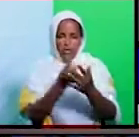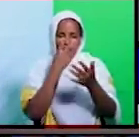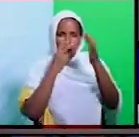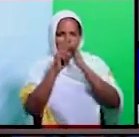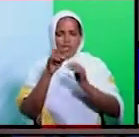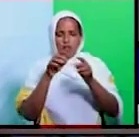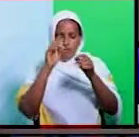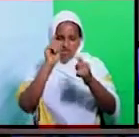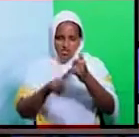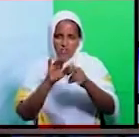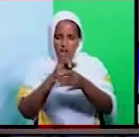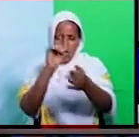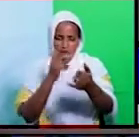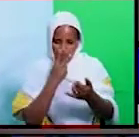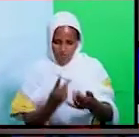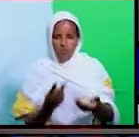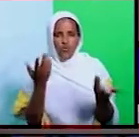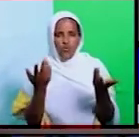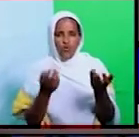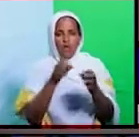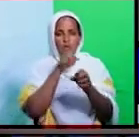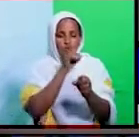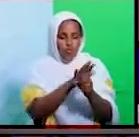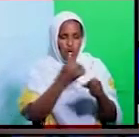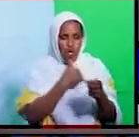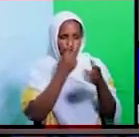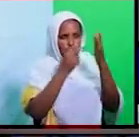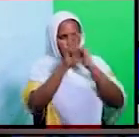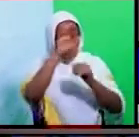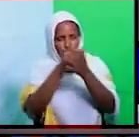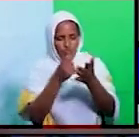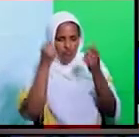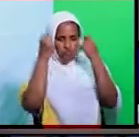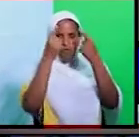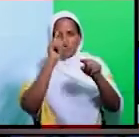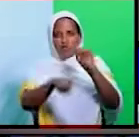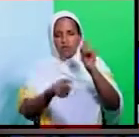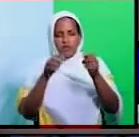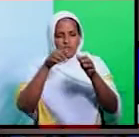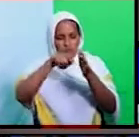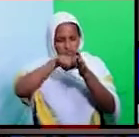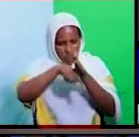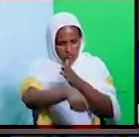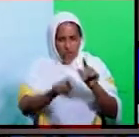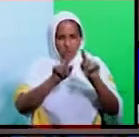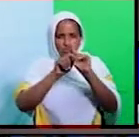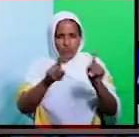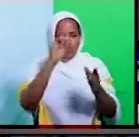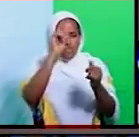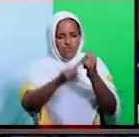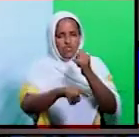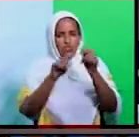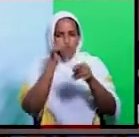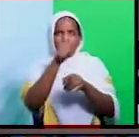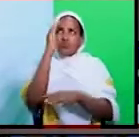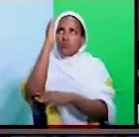በዳዊት እንዳለው ልበ ትሑተ የዋህ ይሜን እግዚአብሔር፣ ትሑትን የዋህን የሆነ ልብ እግዚአብሔር ቸላ